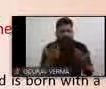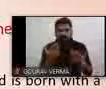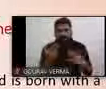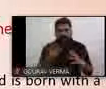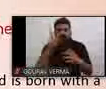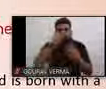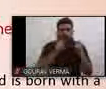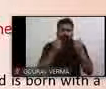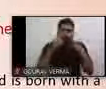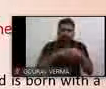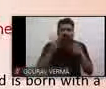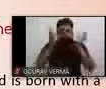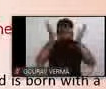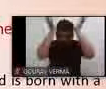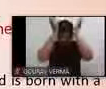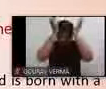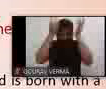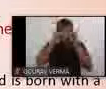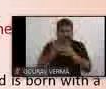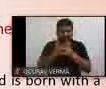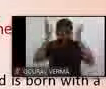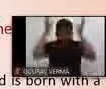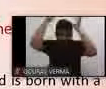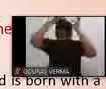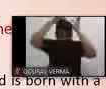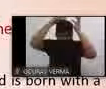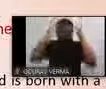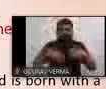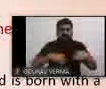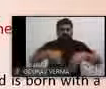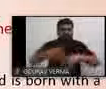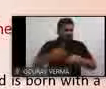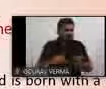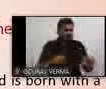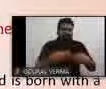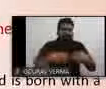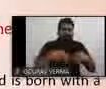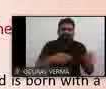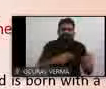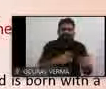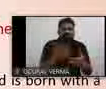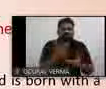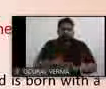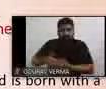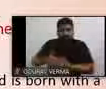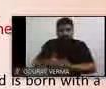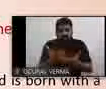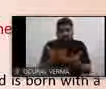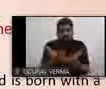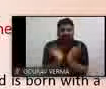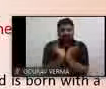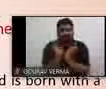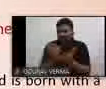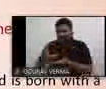एक टोकरी में सब्जी होती है, एक रोड के किनारे बैठ के बेचती थी, एक टोकरी में बच्चा होता है, वो क्या